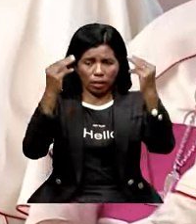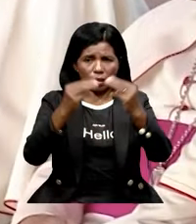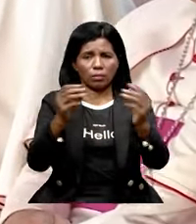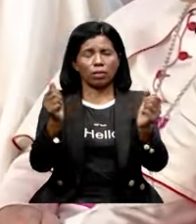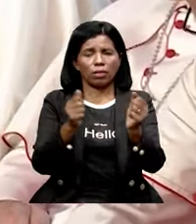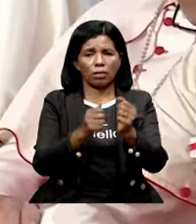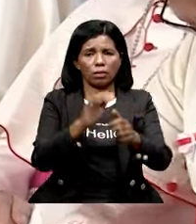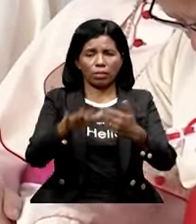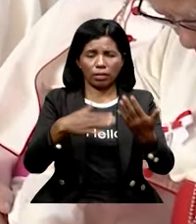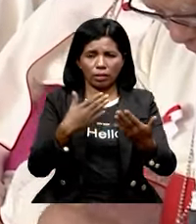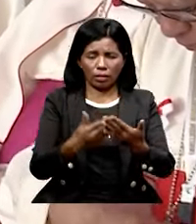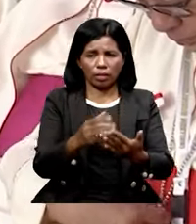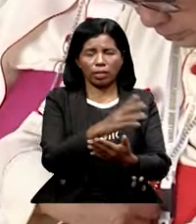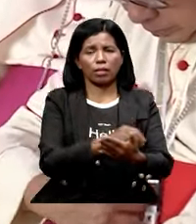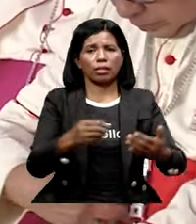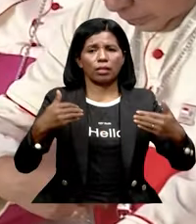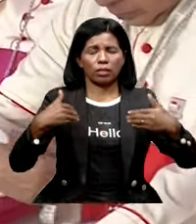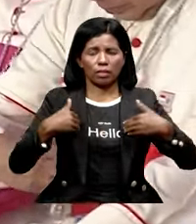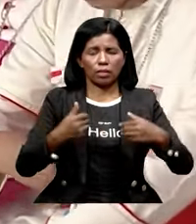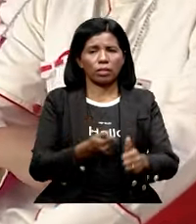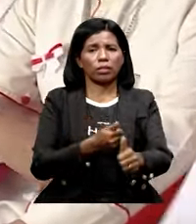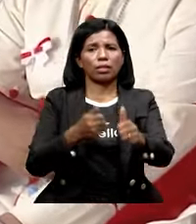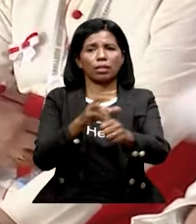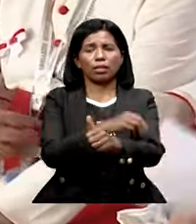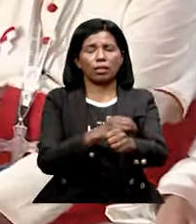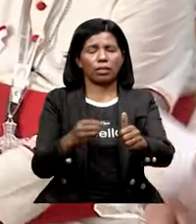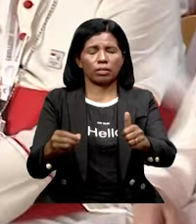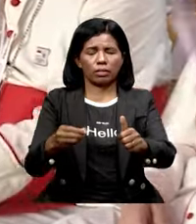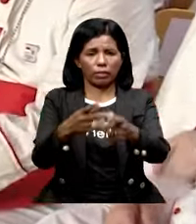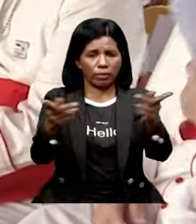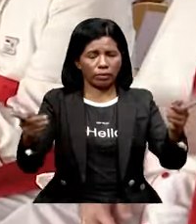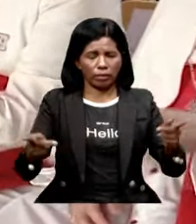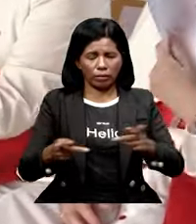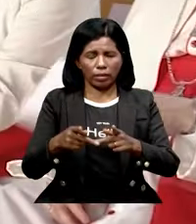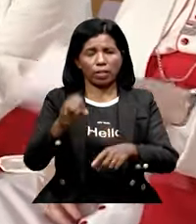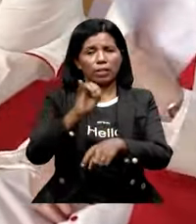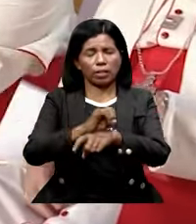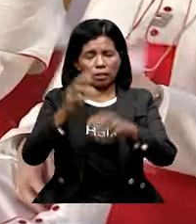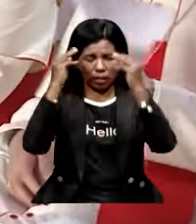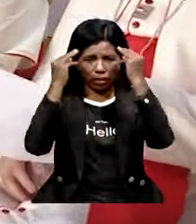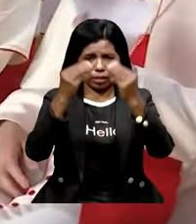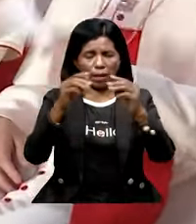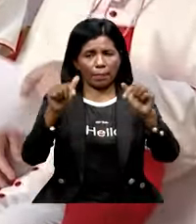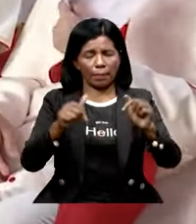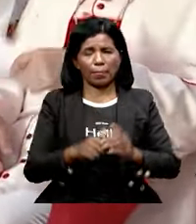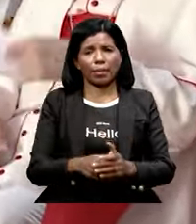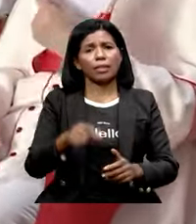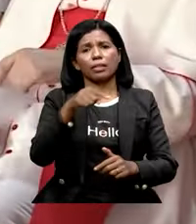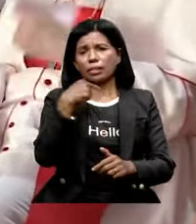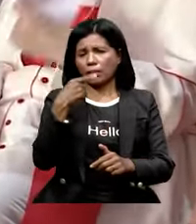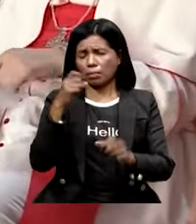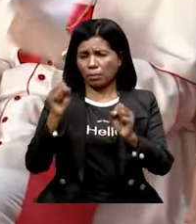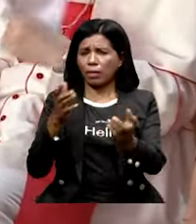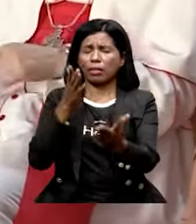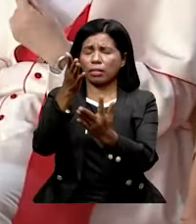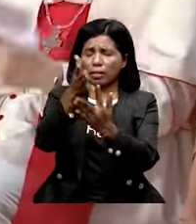ketentuan dan adat istiadat yang berlaku di lingkungan masjid istiklal ini siap pun boleh masuk